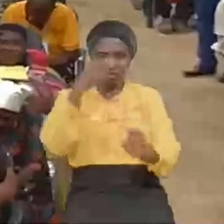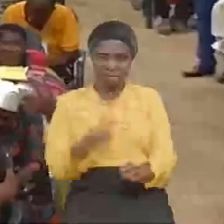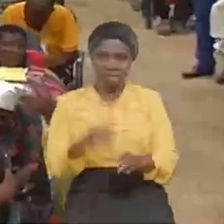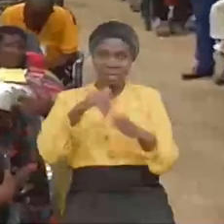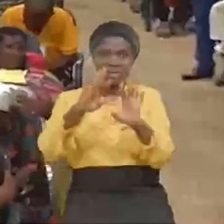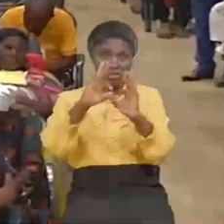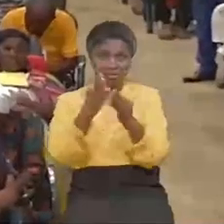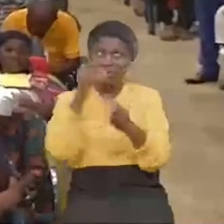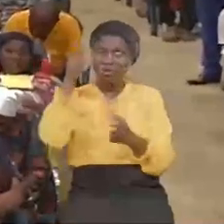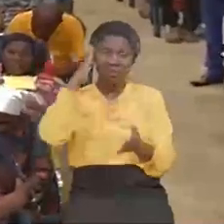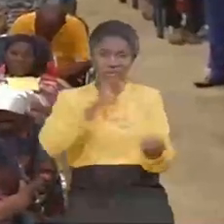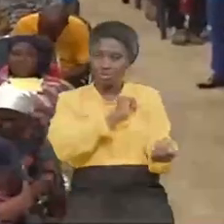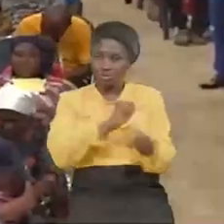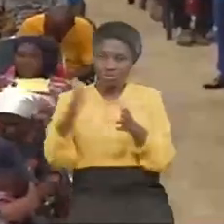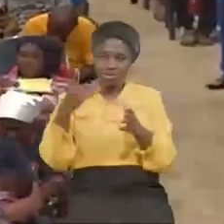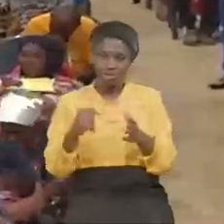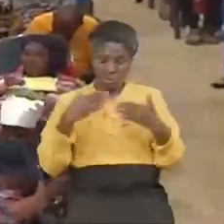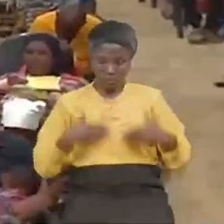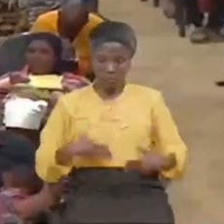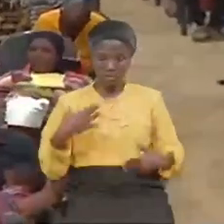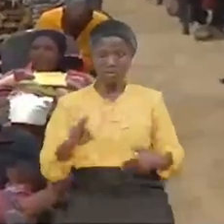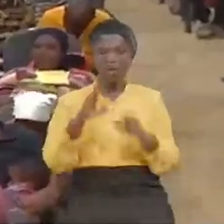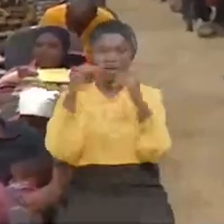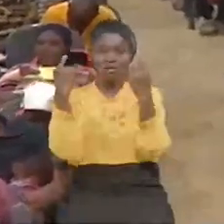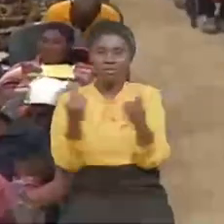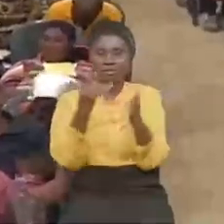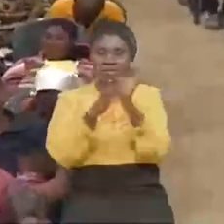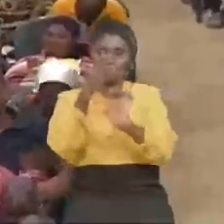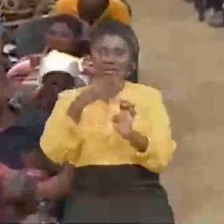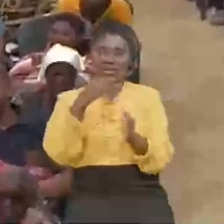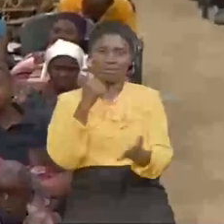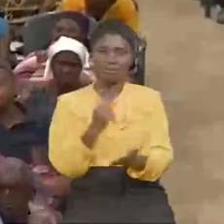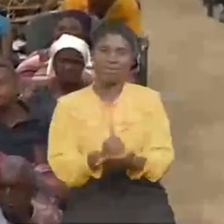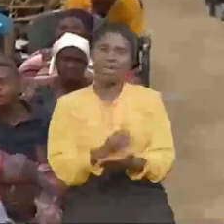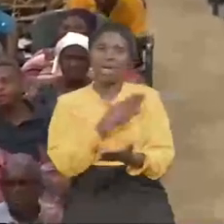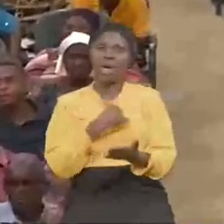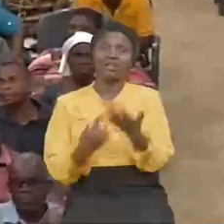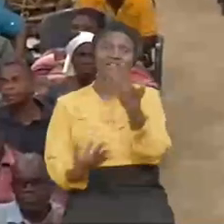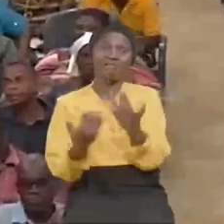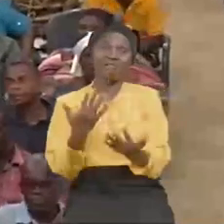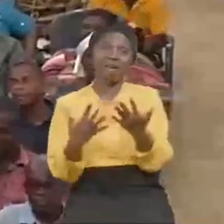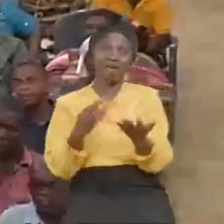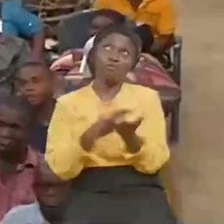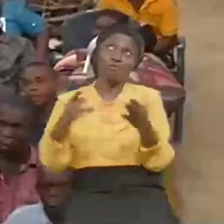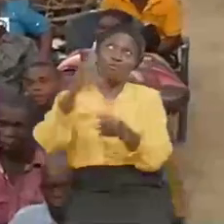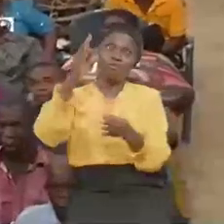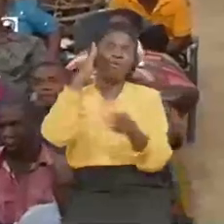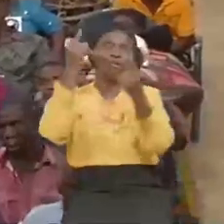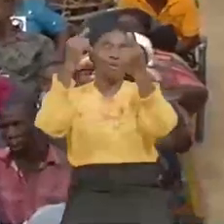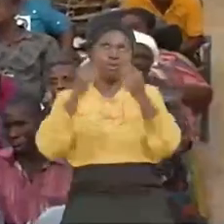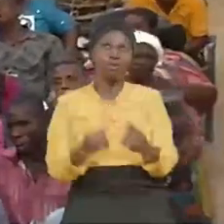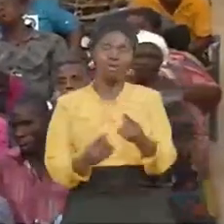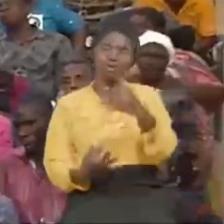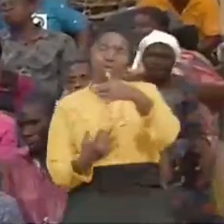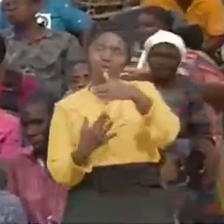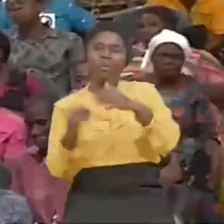va détruire le corps du péché. Et le feu du Saint-Esprit viendra et il va brûler, consumer